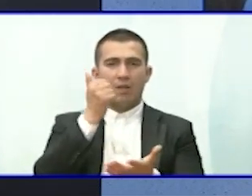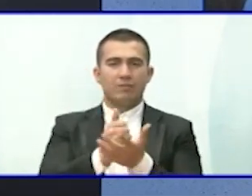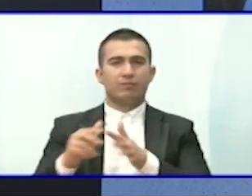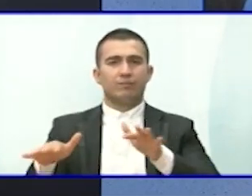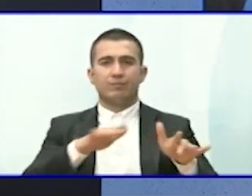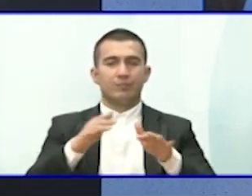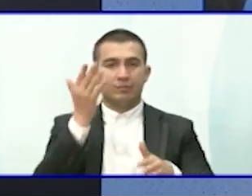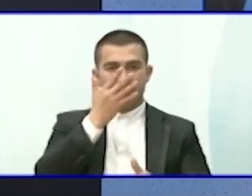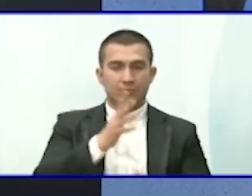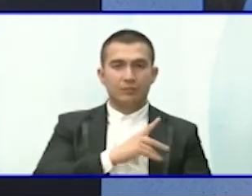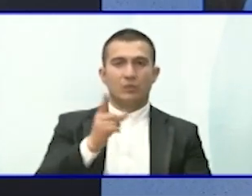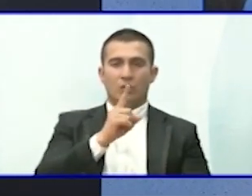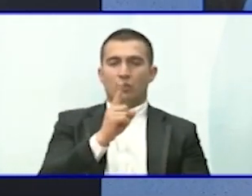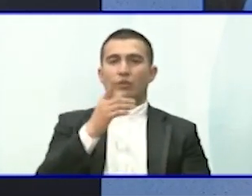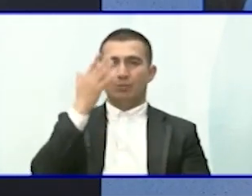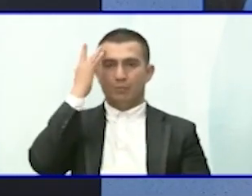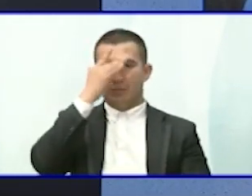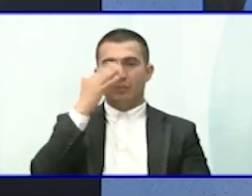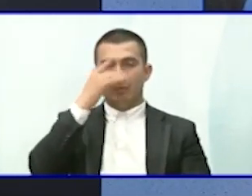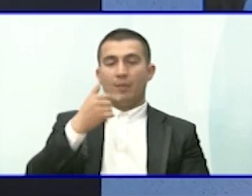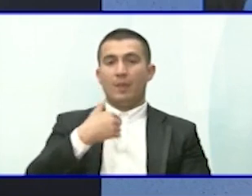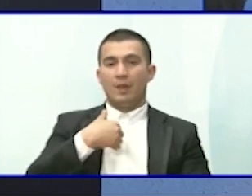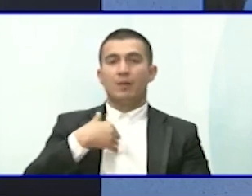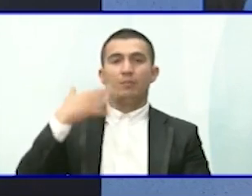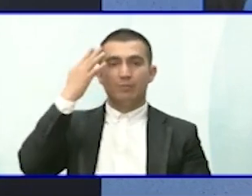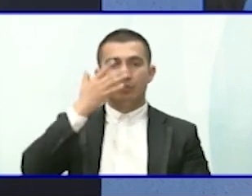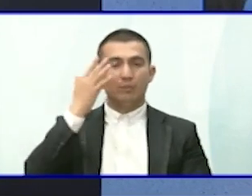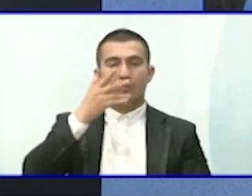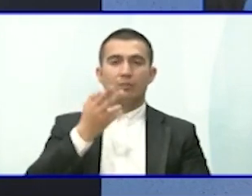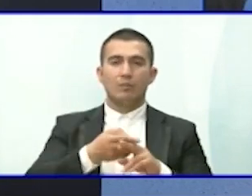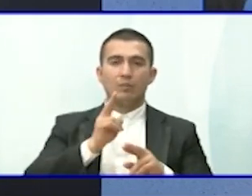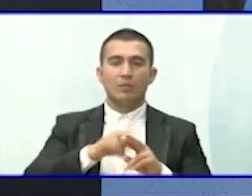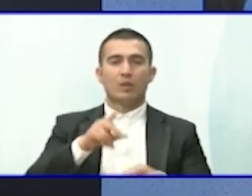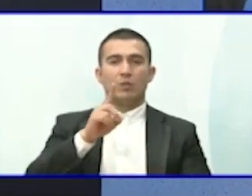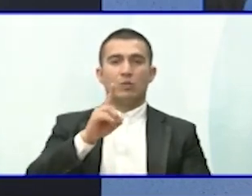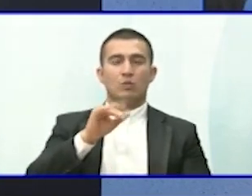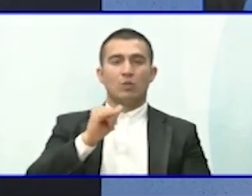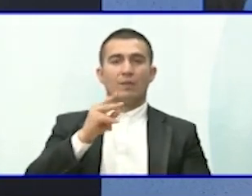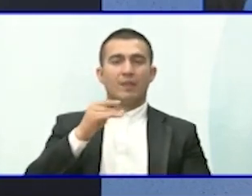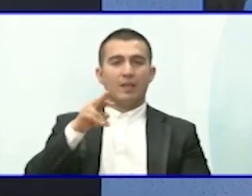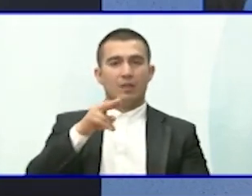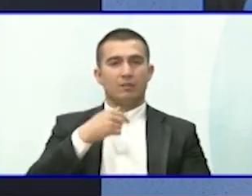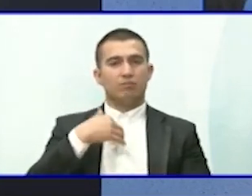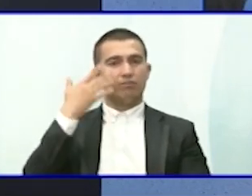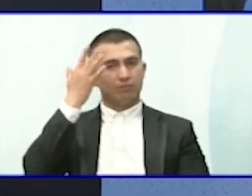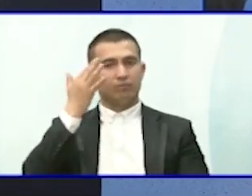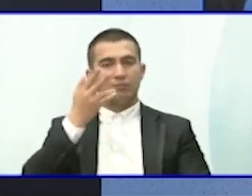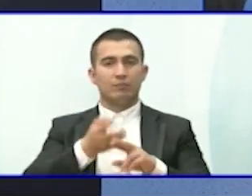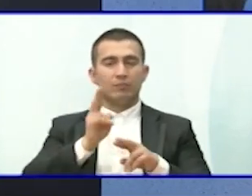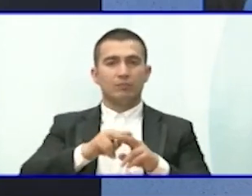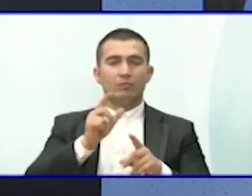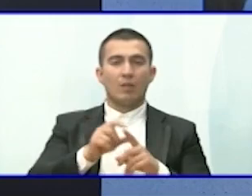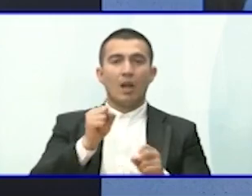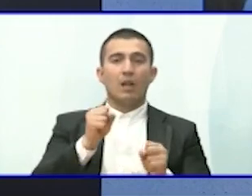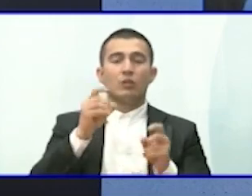мечтаешь я мечтаю о прими зульфии здесь обратите внимание о